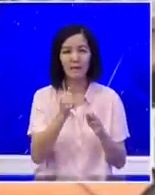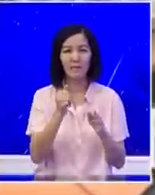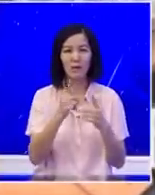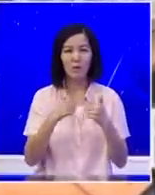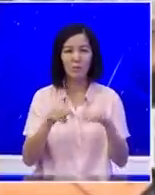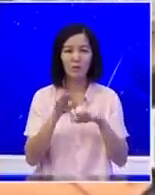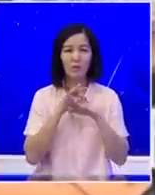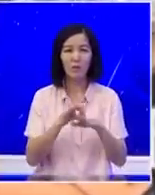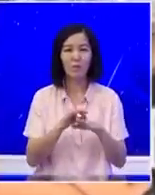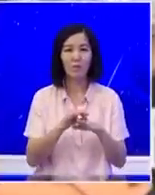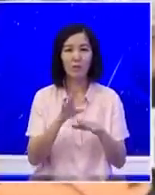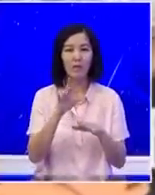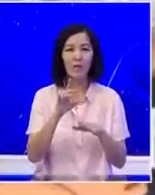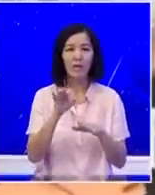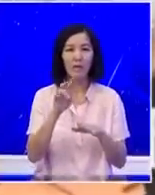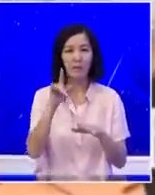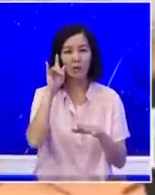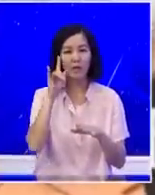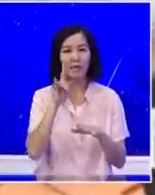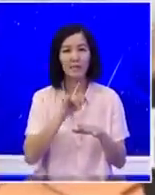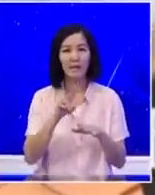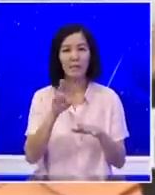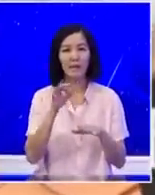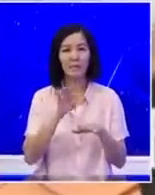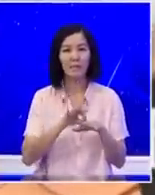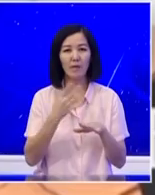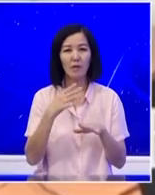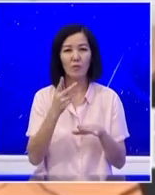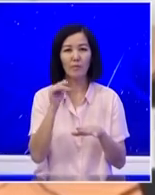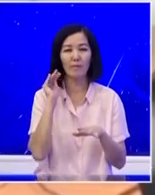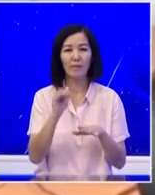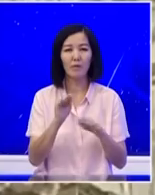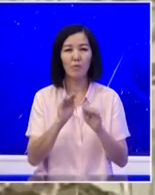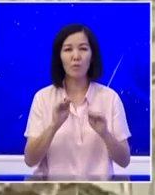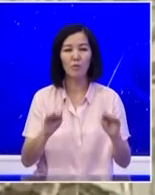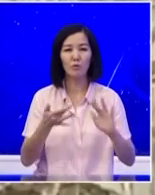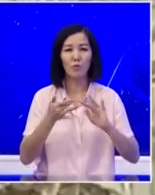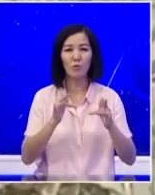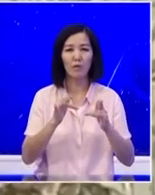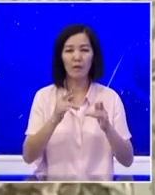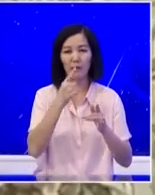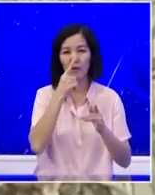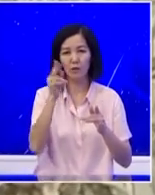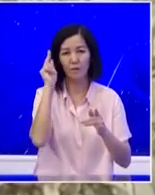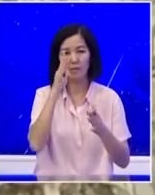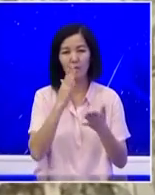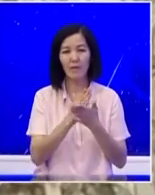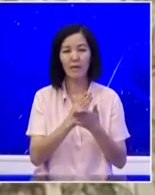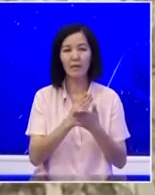отыр. Айта кетейік, еңбекші қазақта пандемия кезінде 51 000-нан артық оқушы онлайн білім алған.